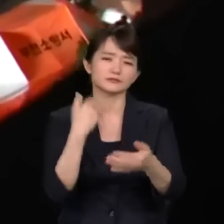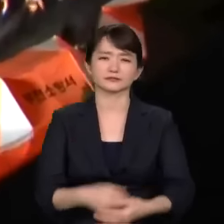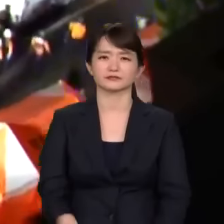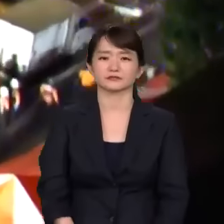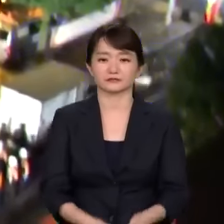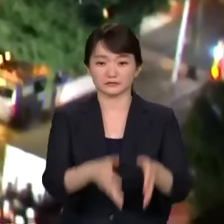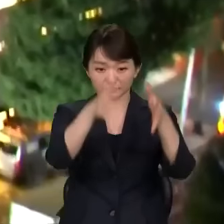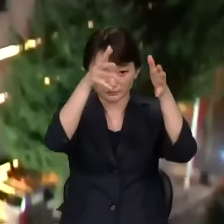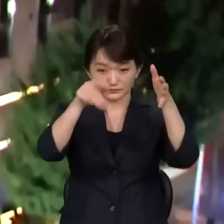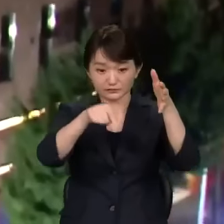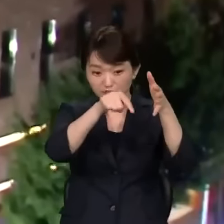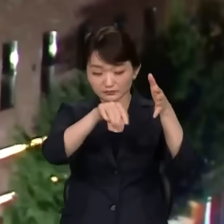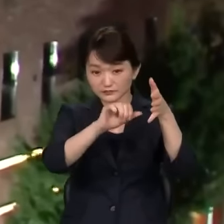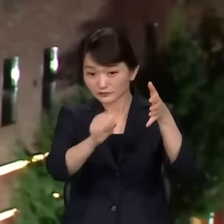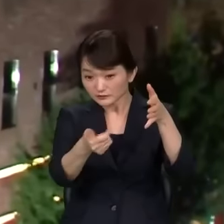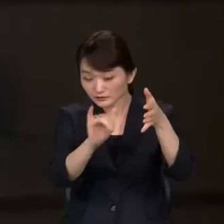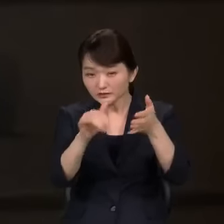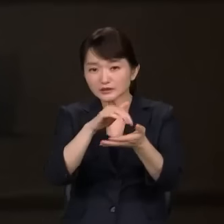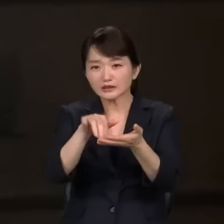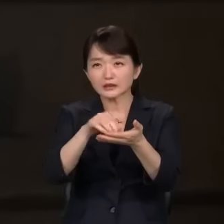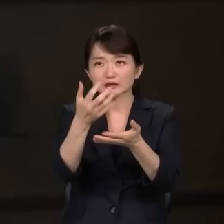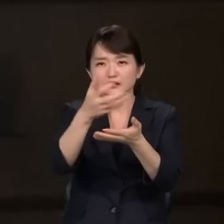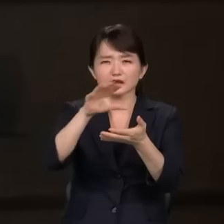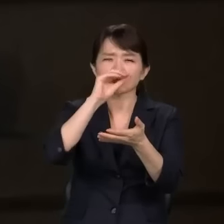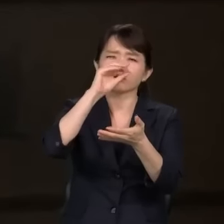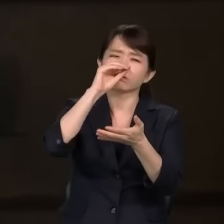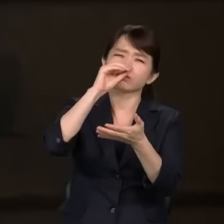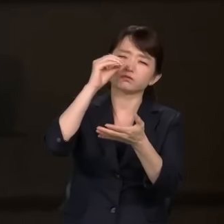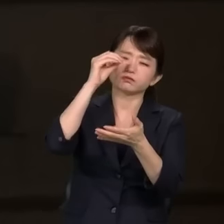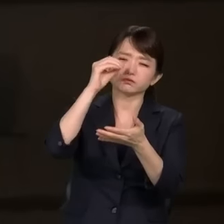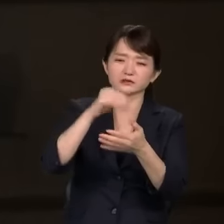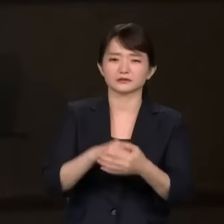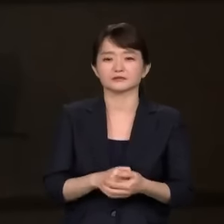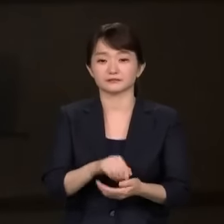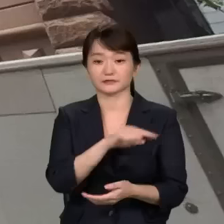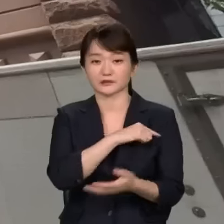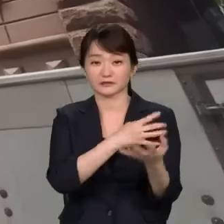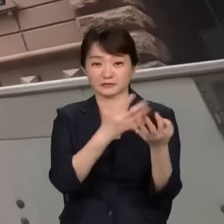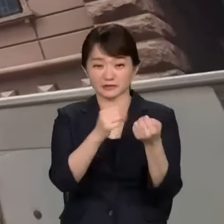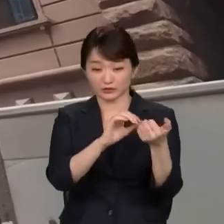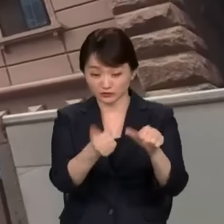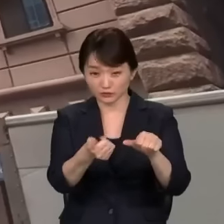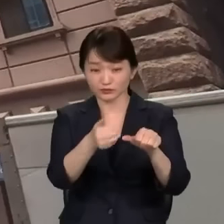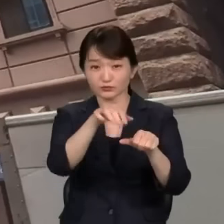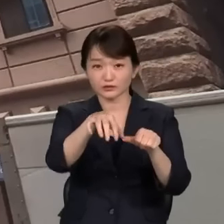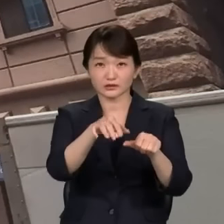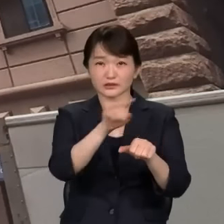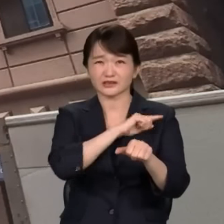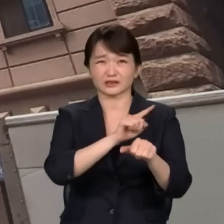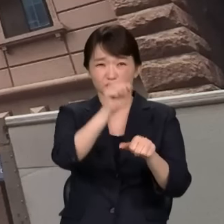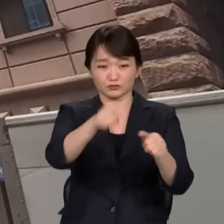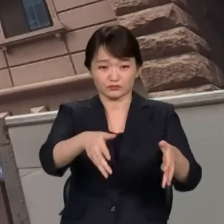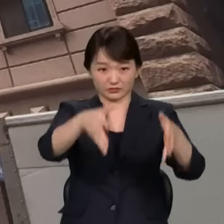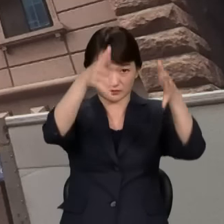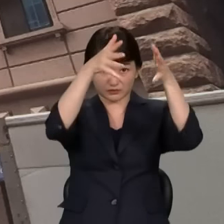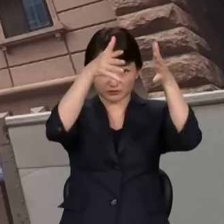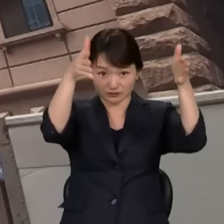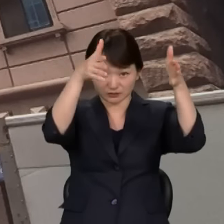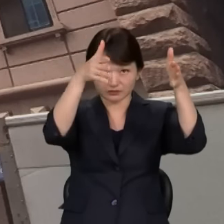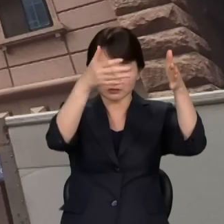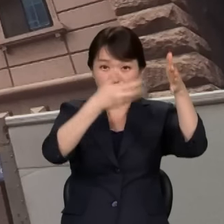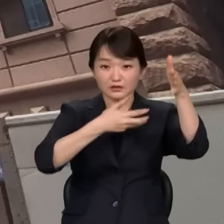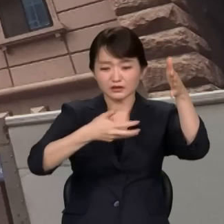건물 안에서 발견된 사망자들은 모두 연기에 질식했습니다. 가장 많은 희생자가 나온 건 제일 높은 9층. 위로 향하는